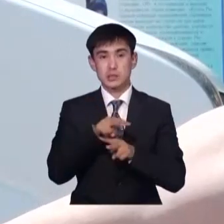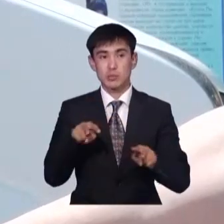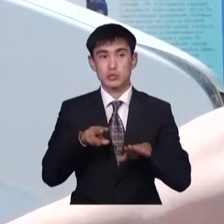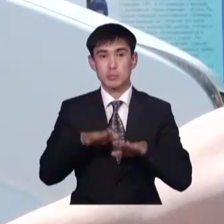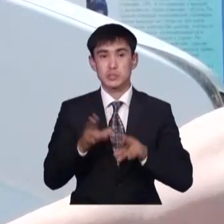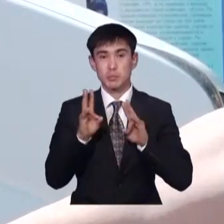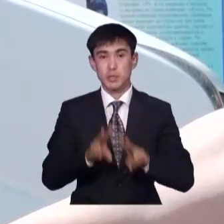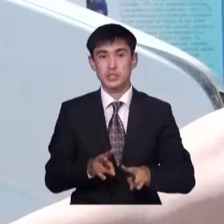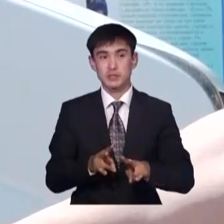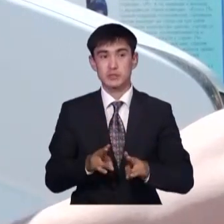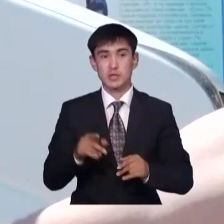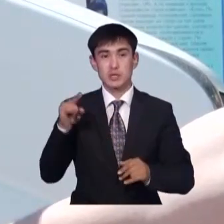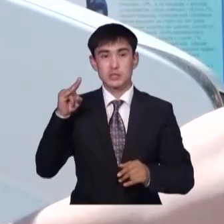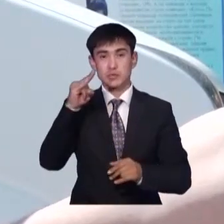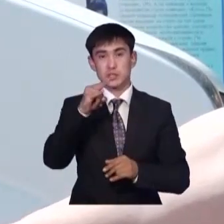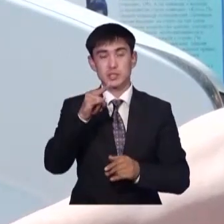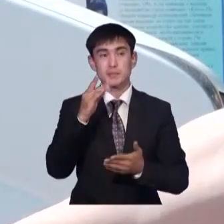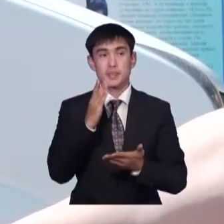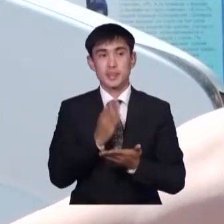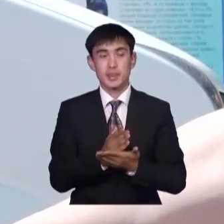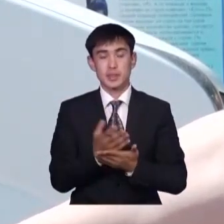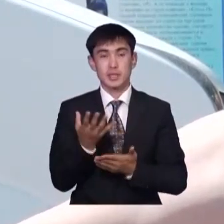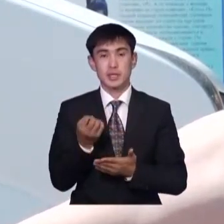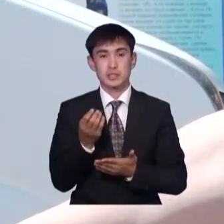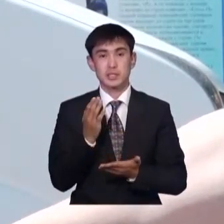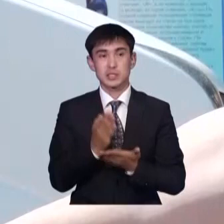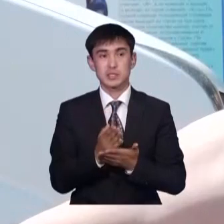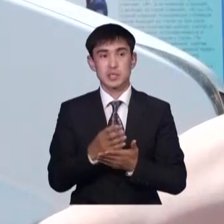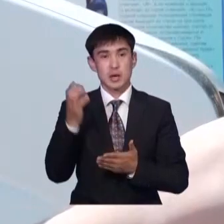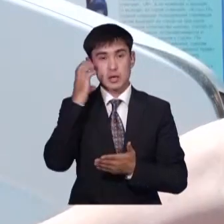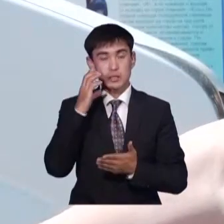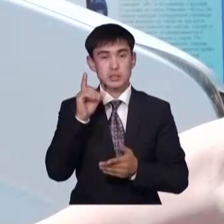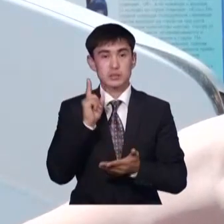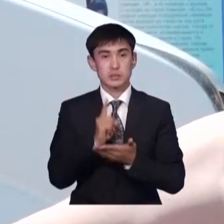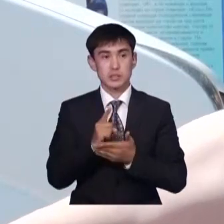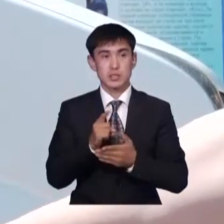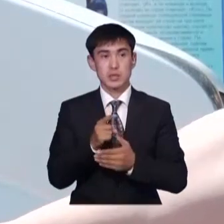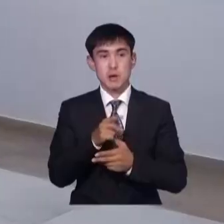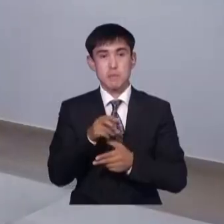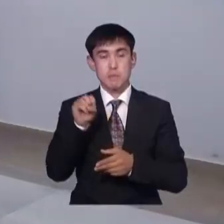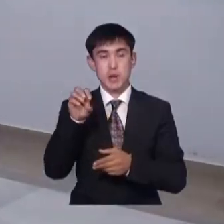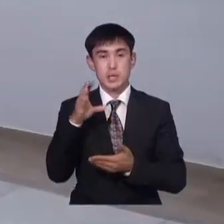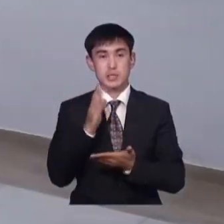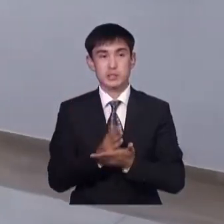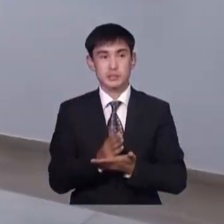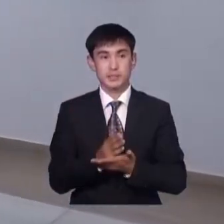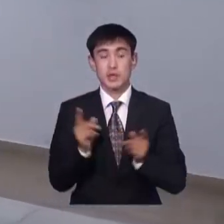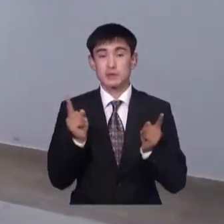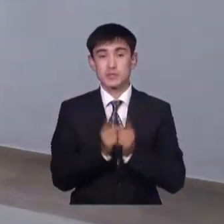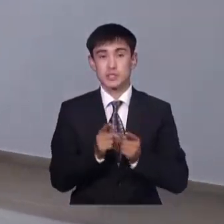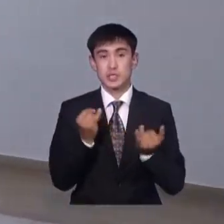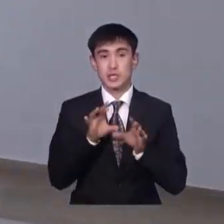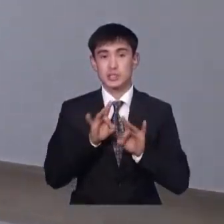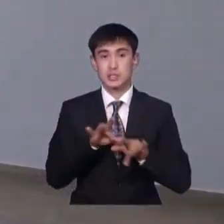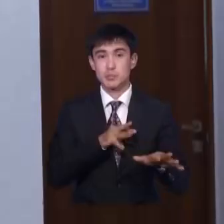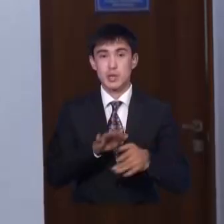места происшествия с высоты, также имеются радиостанции и проблесковые маяки. В ходе встречи гостям рассказали